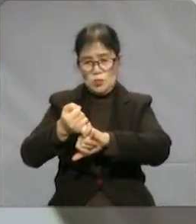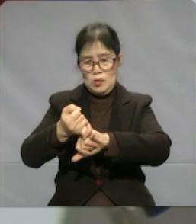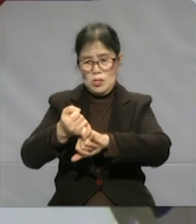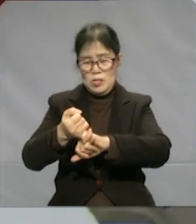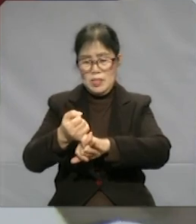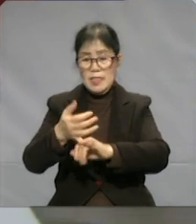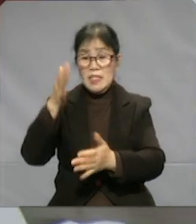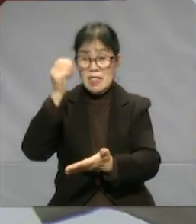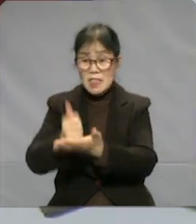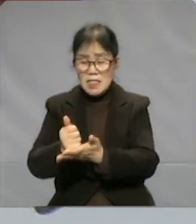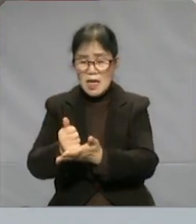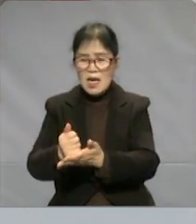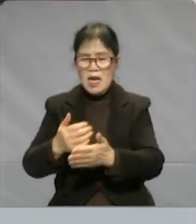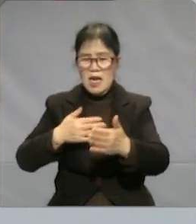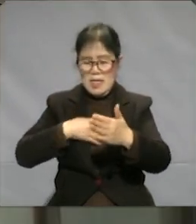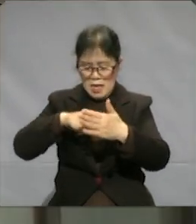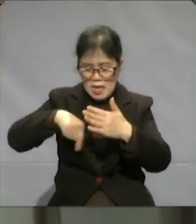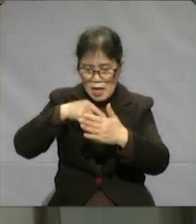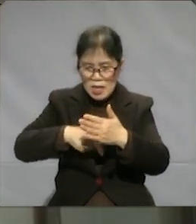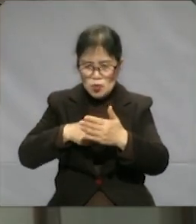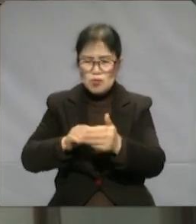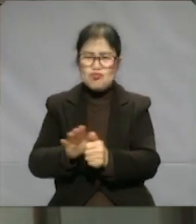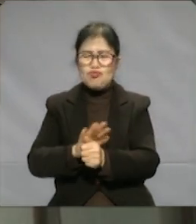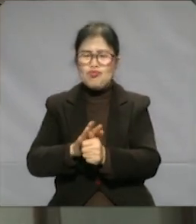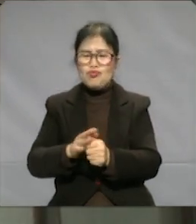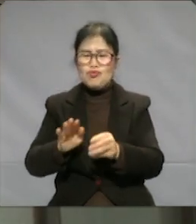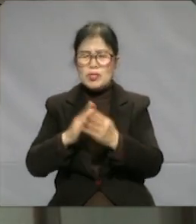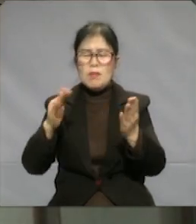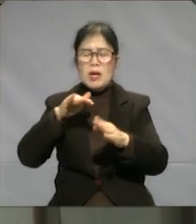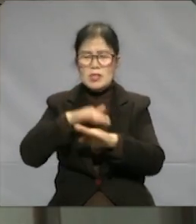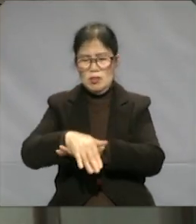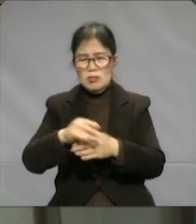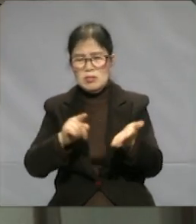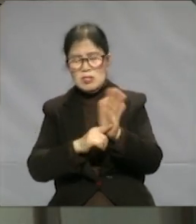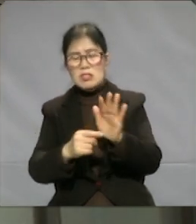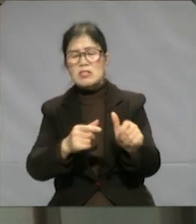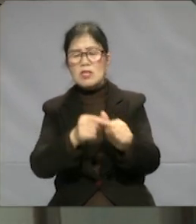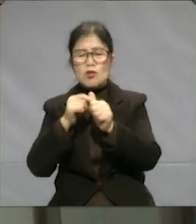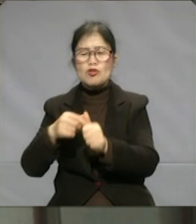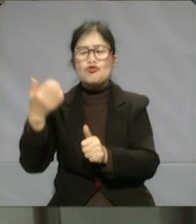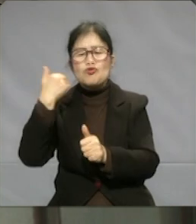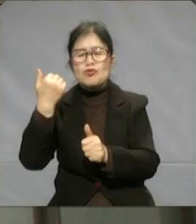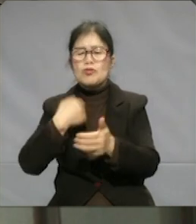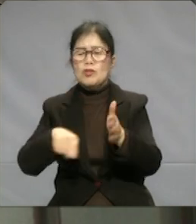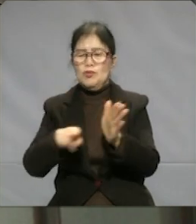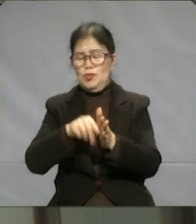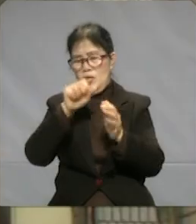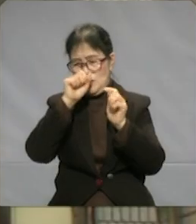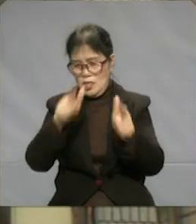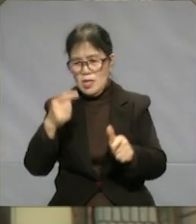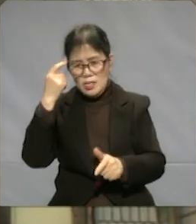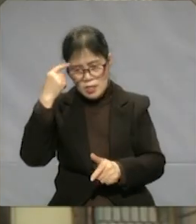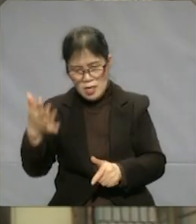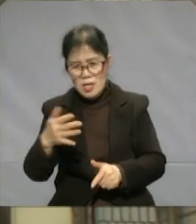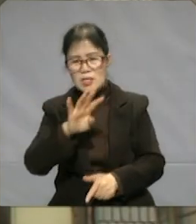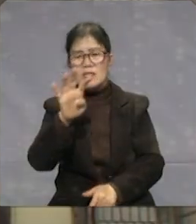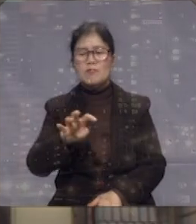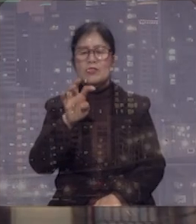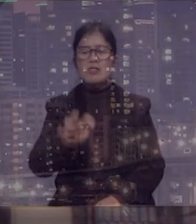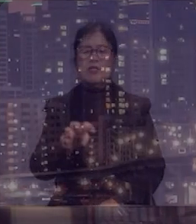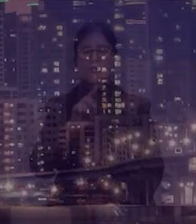경기도지사가 내식구 챙기기로 개방형 직위를 채용했다면 누구를 위한 기회인지 의무 이라고